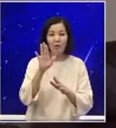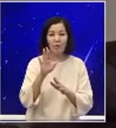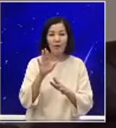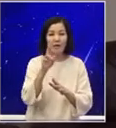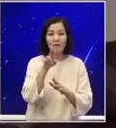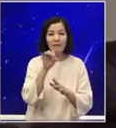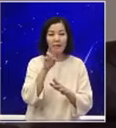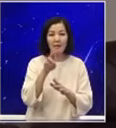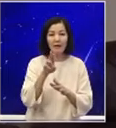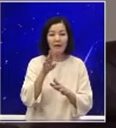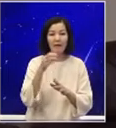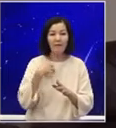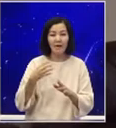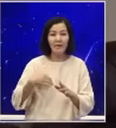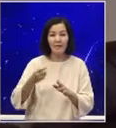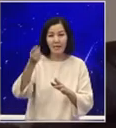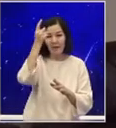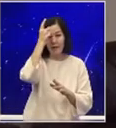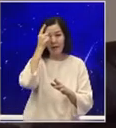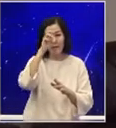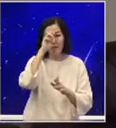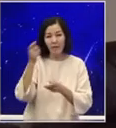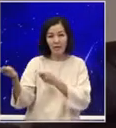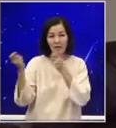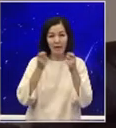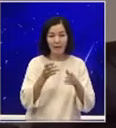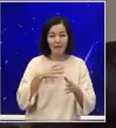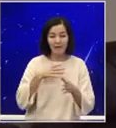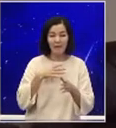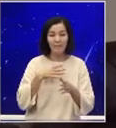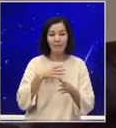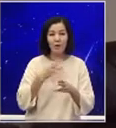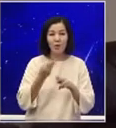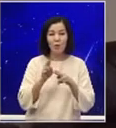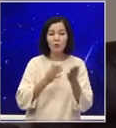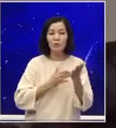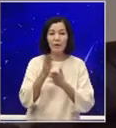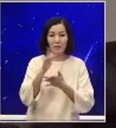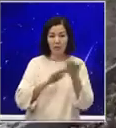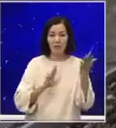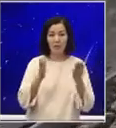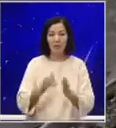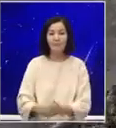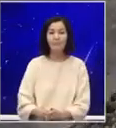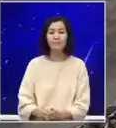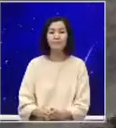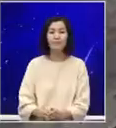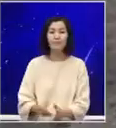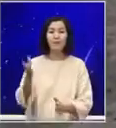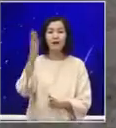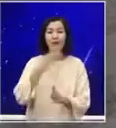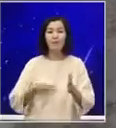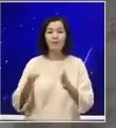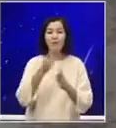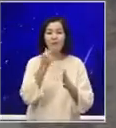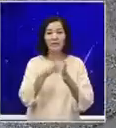Дания, Франция, Германия елдерінен алынды. Алдағы уақытта осы бағытта жұмыстар жалғасатын болады. Облыстағы қант қызылшасын